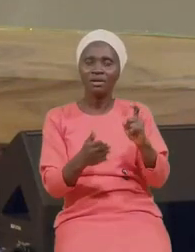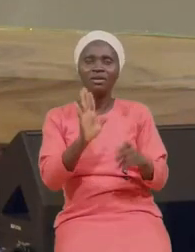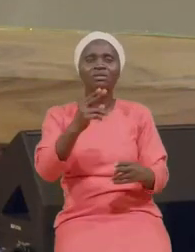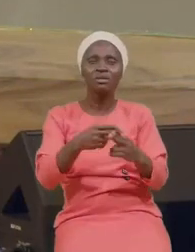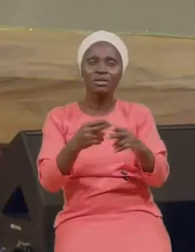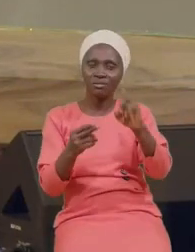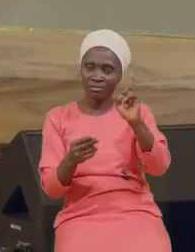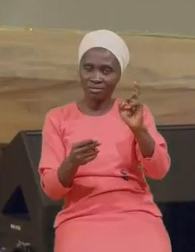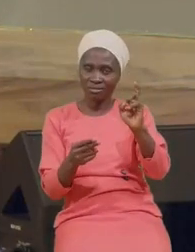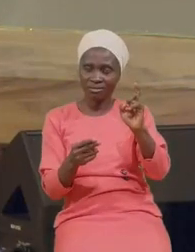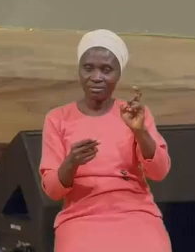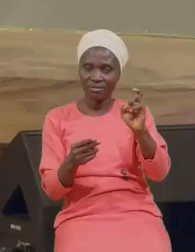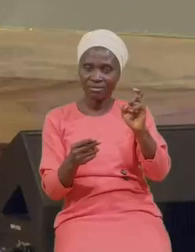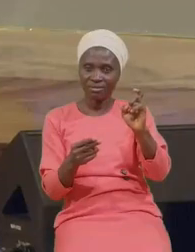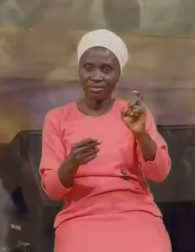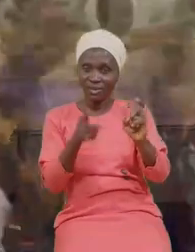nom